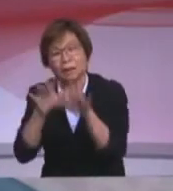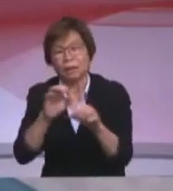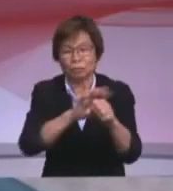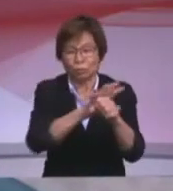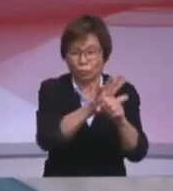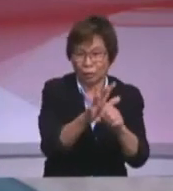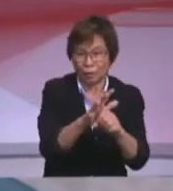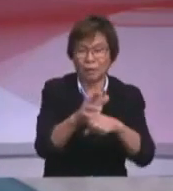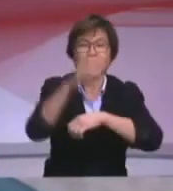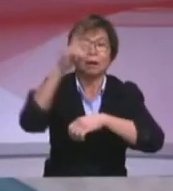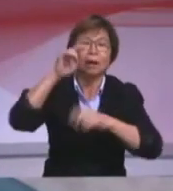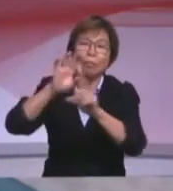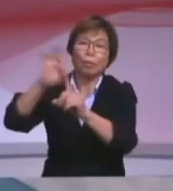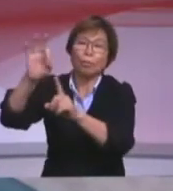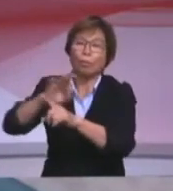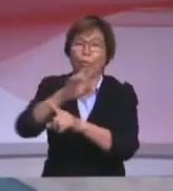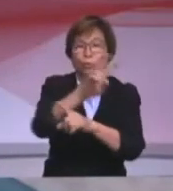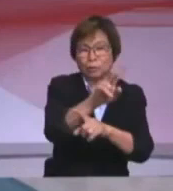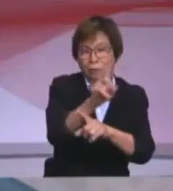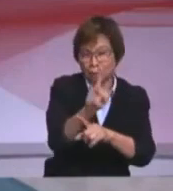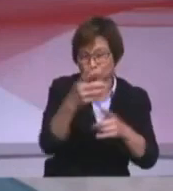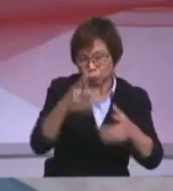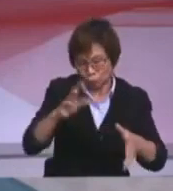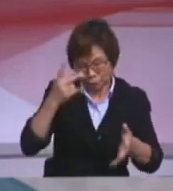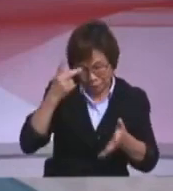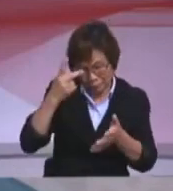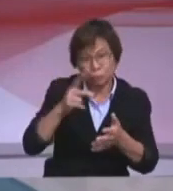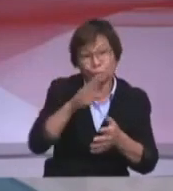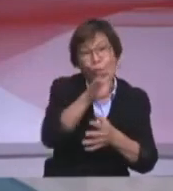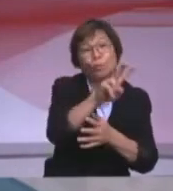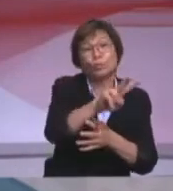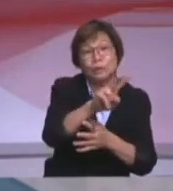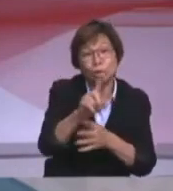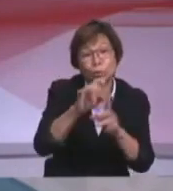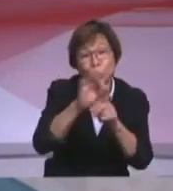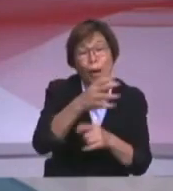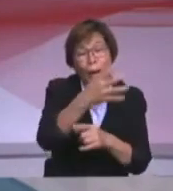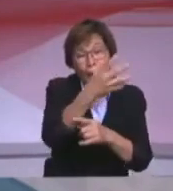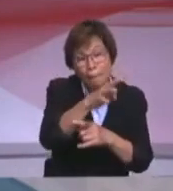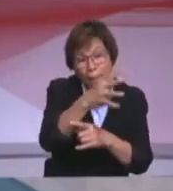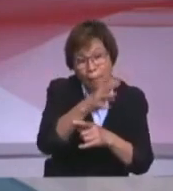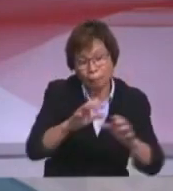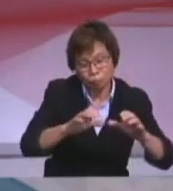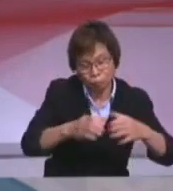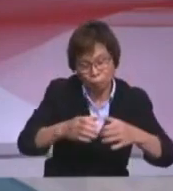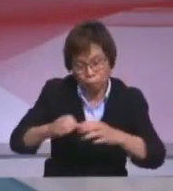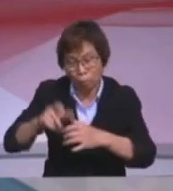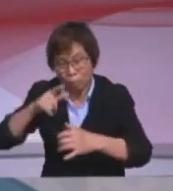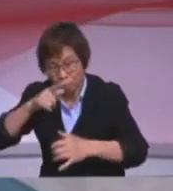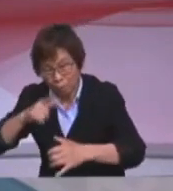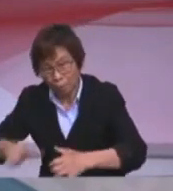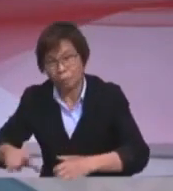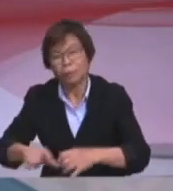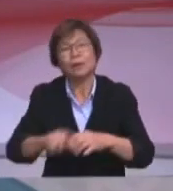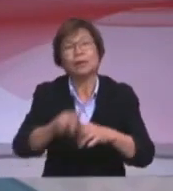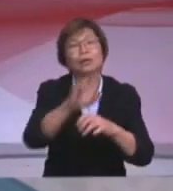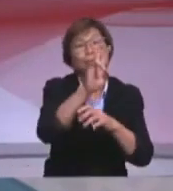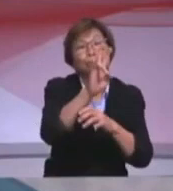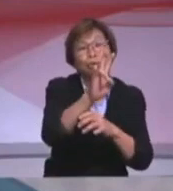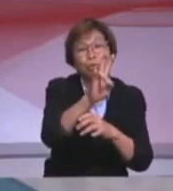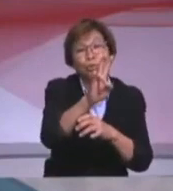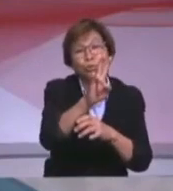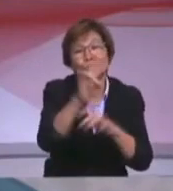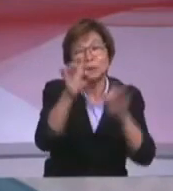COVID-19. Di negeri Pulau Pinang, 21 kes telah dikesan, iaitu 14 kes daripada kluster-kluster sedia ada dan 7 kes